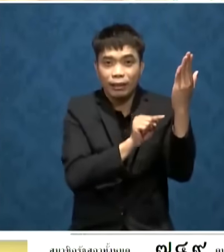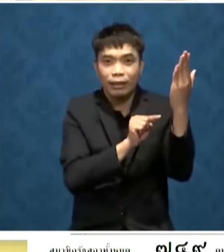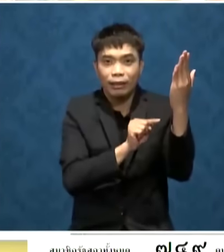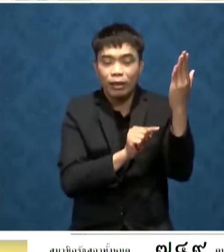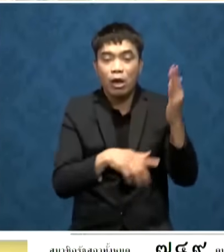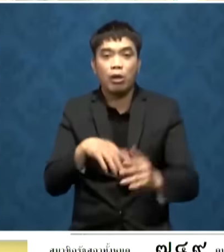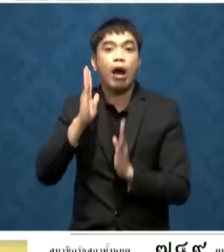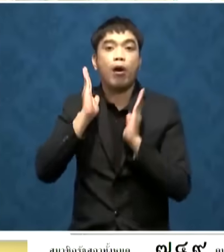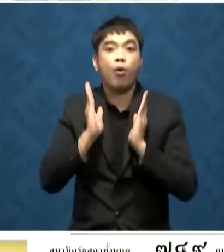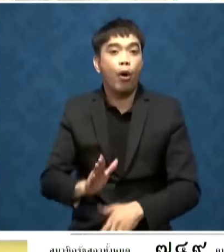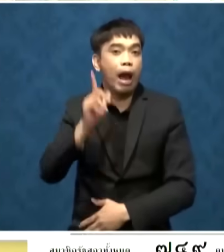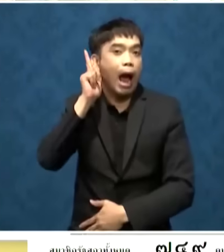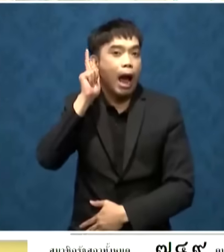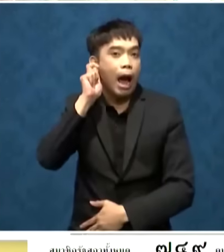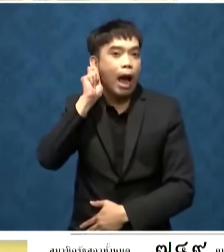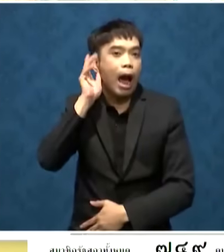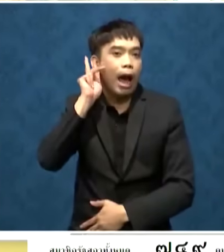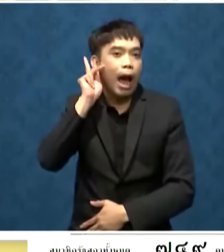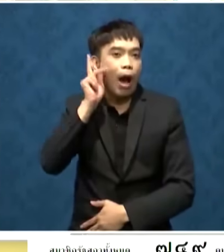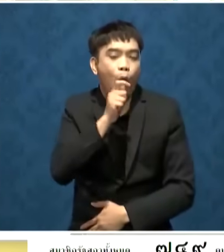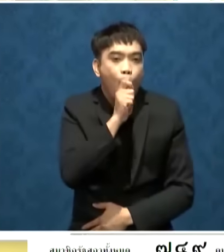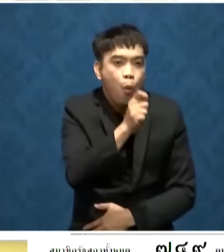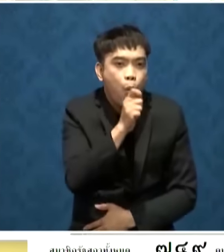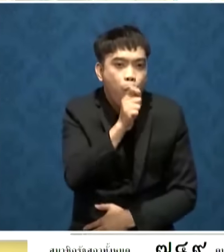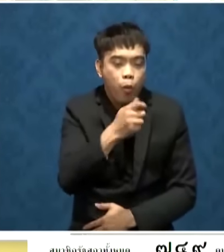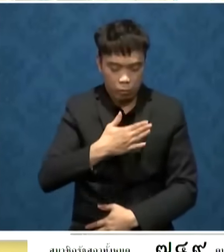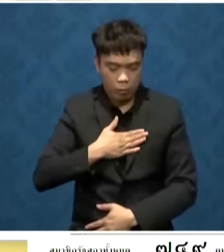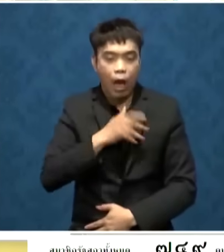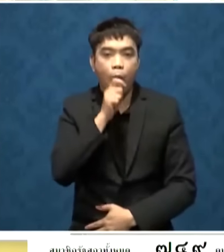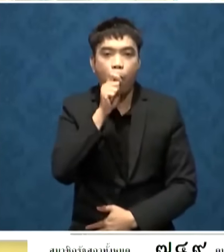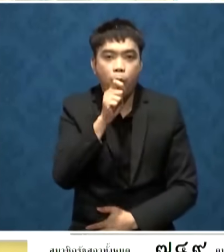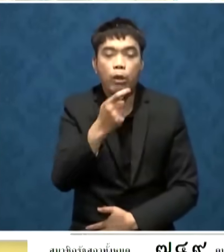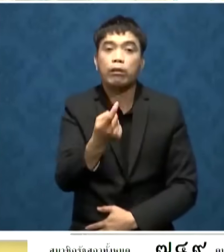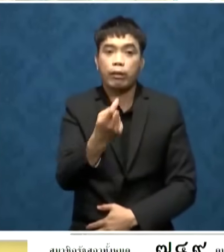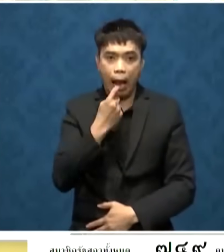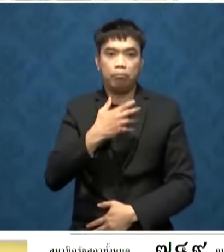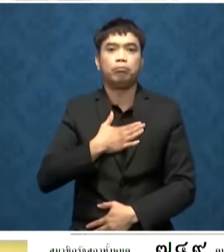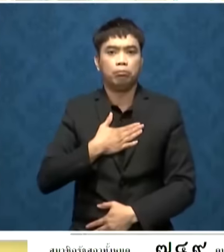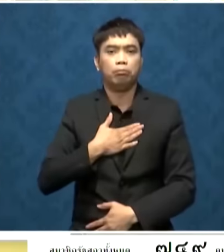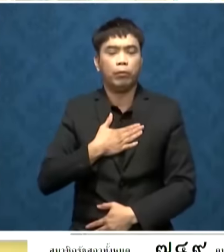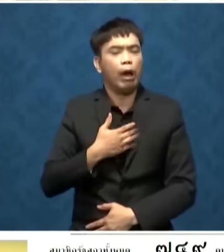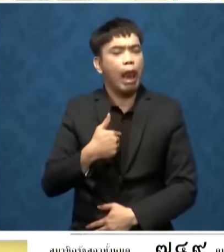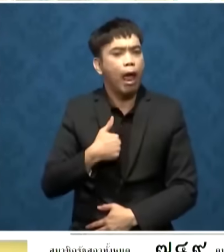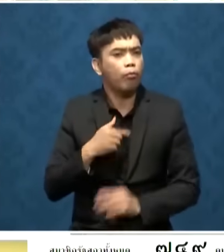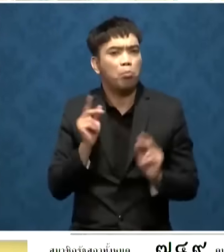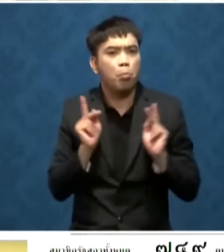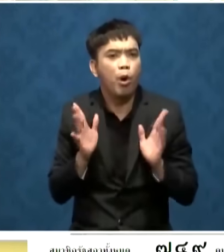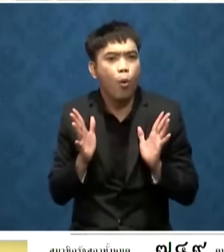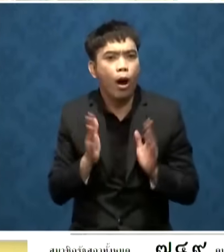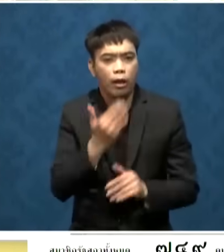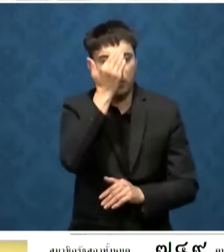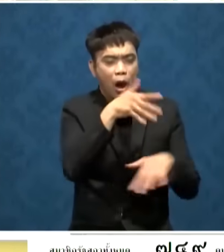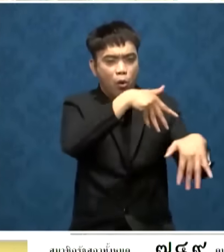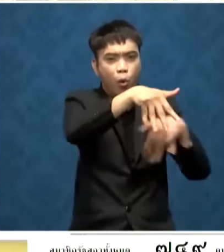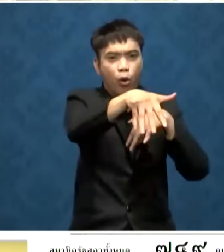จนผู้สื่อข่าวถามผมว่าแล้วไม่กลัวเสียงพี่น้อง